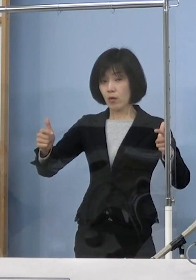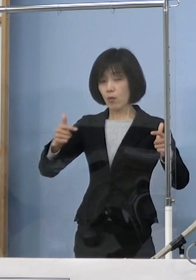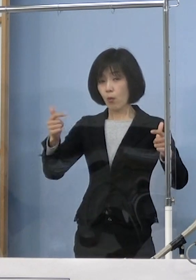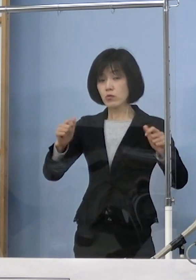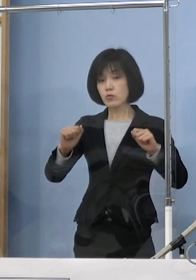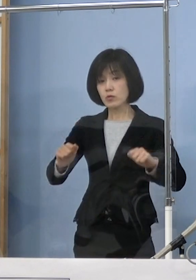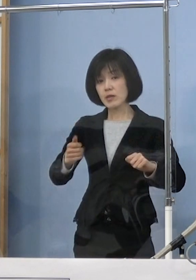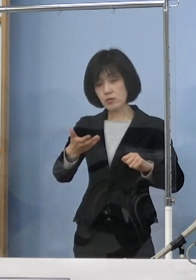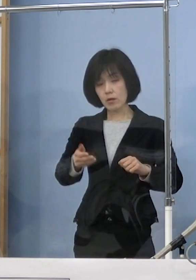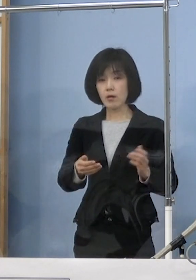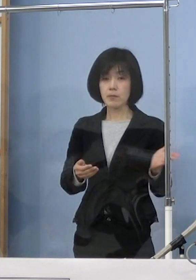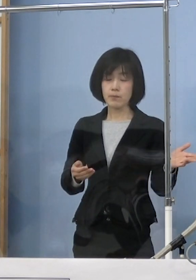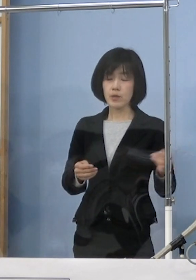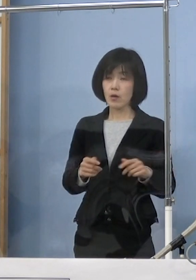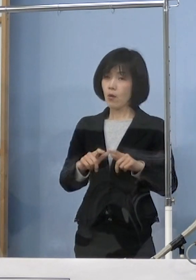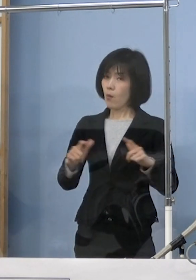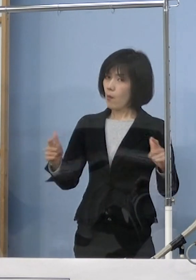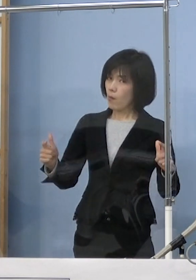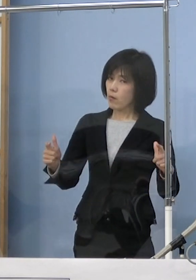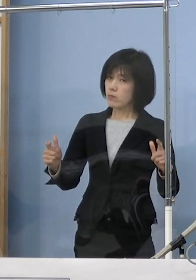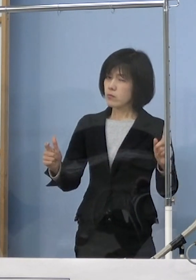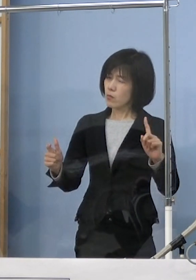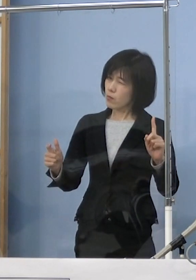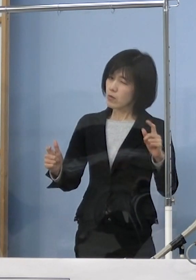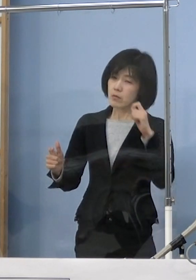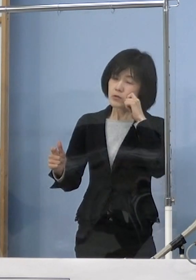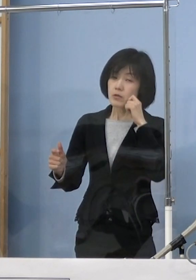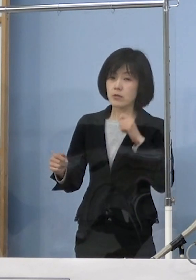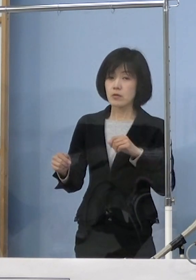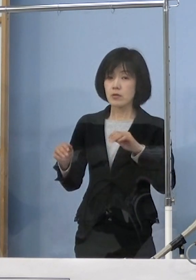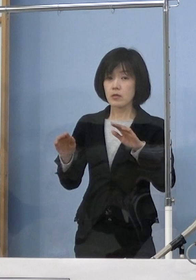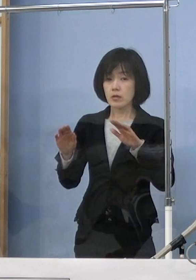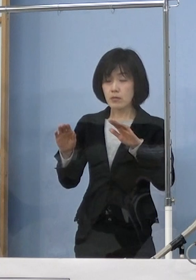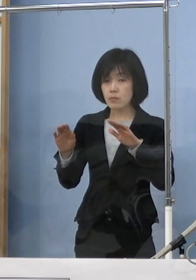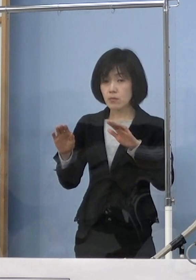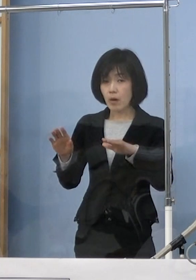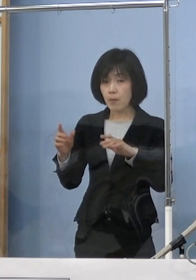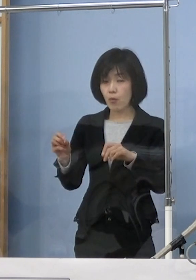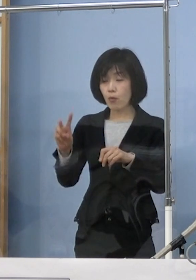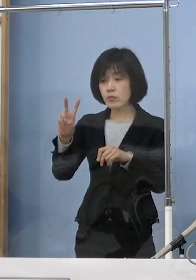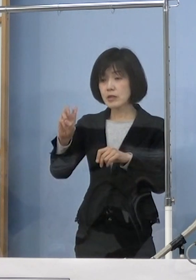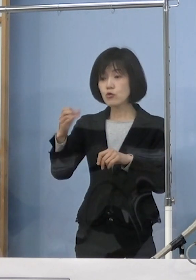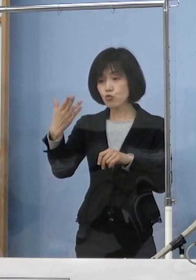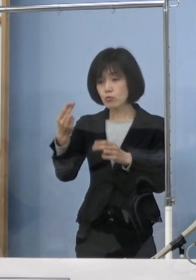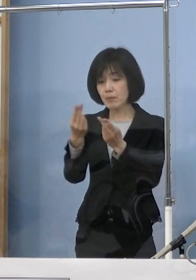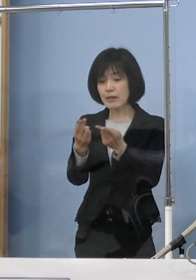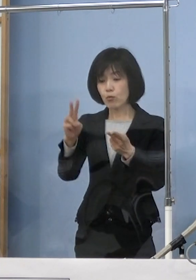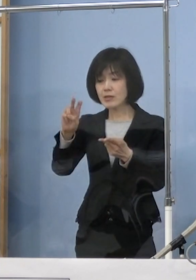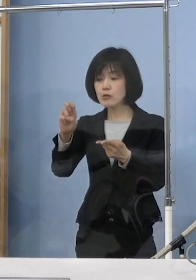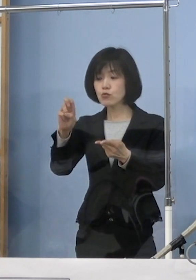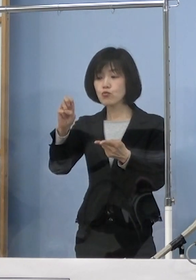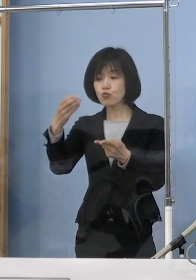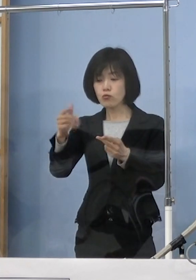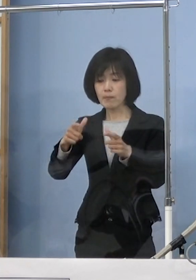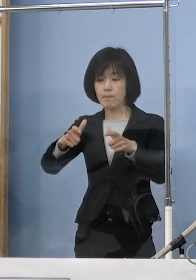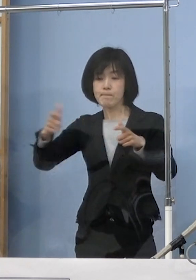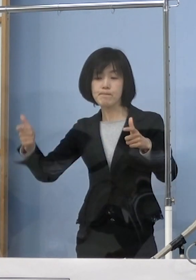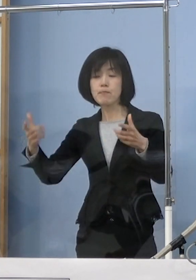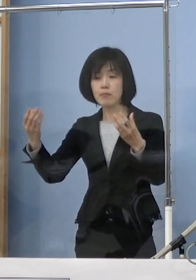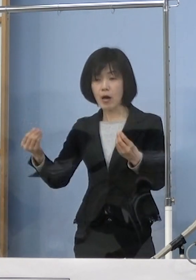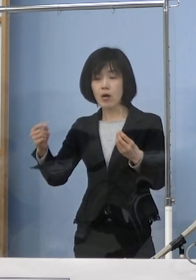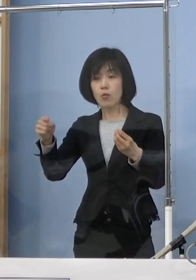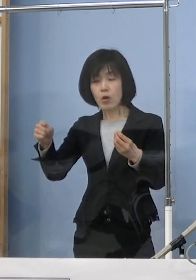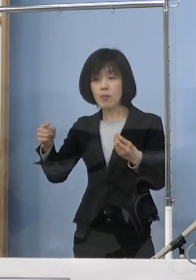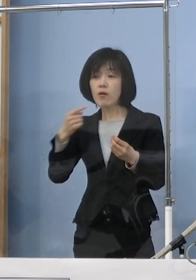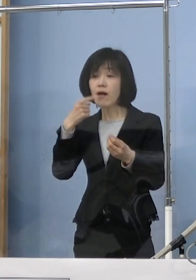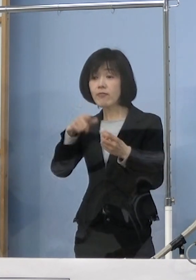のはなかなか難しいですよね。今もここまでで29床増やしたところなんですが、これもそう簡単にできた